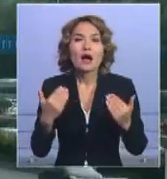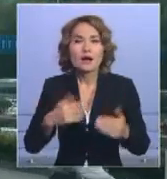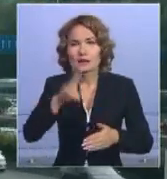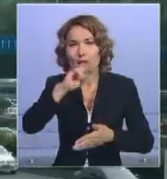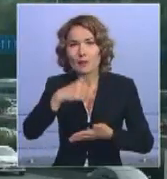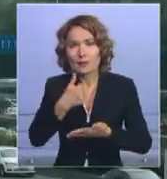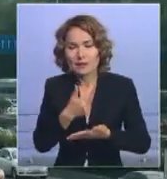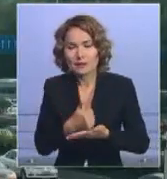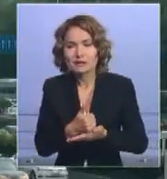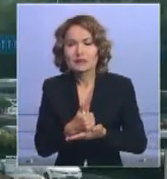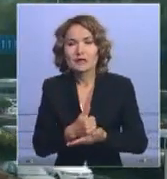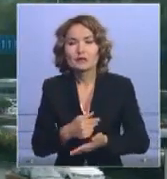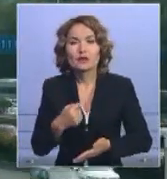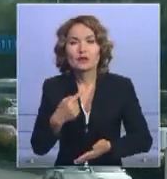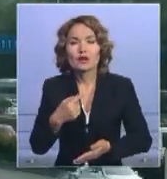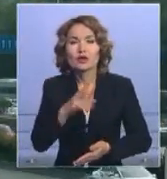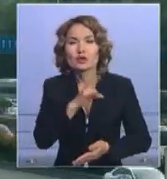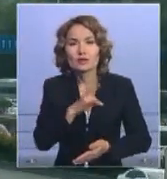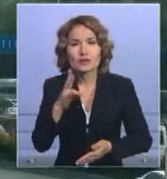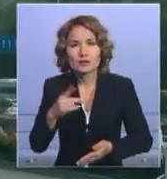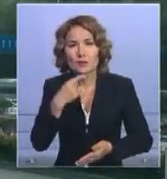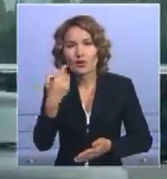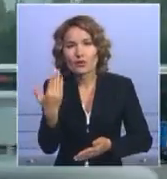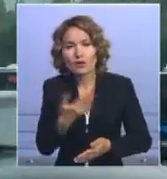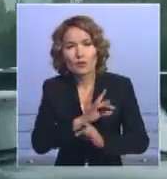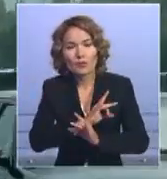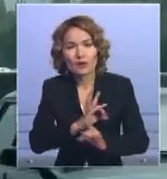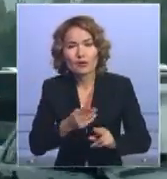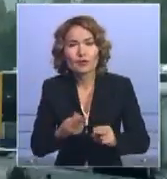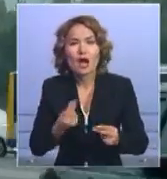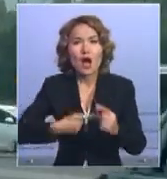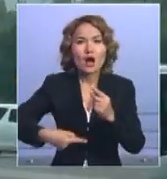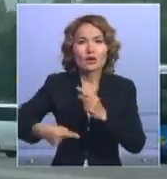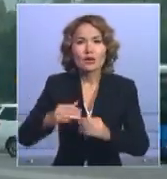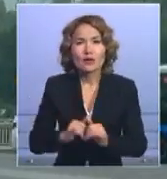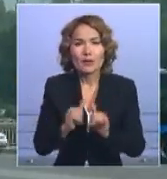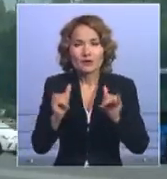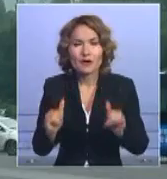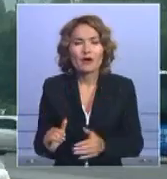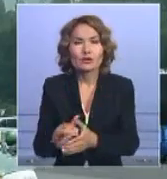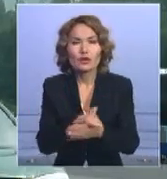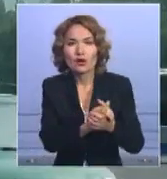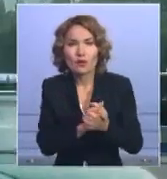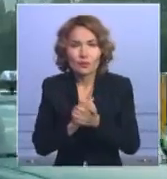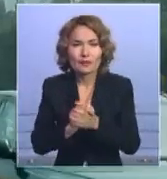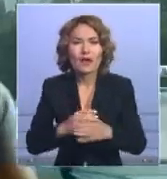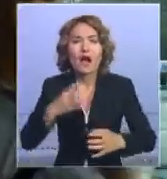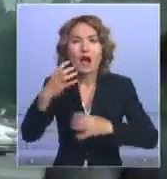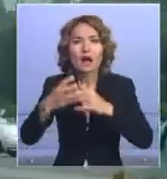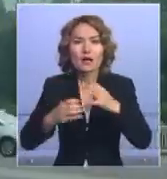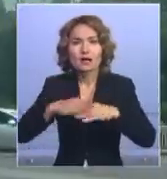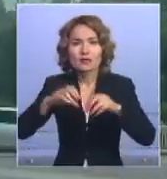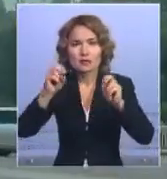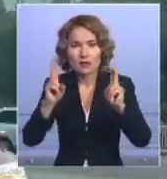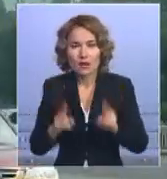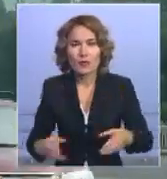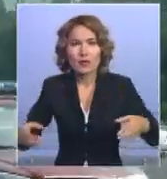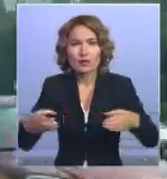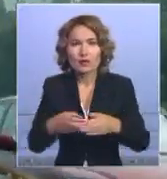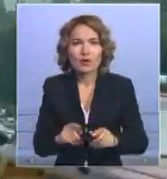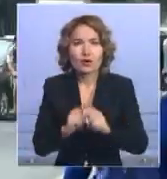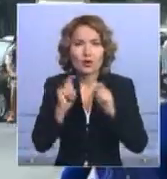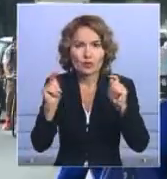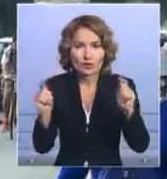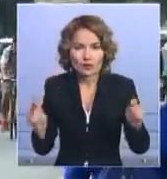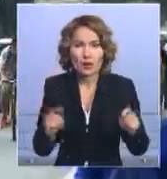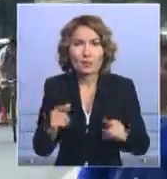қаржы жүйесін құрып, орталық банктердің іс-әрекеттерін үйлестіру және қаржы саласындағы ынтымақтастық жөнінде халықаралық сарапшылар тобын құруды